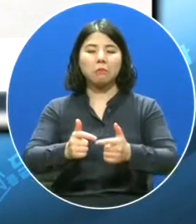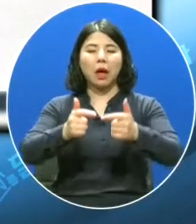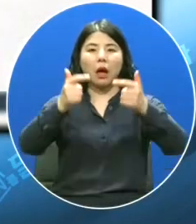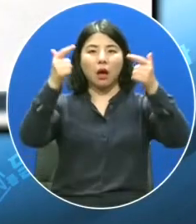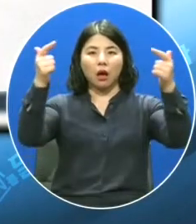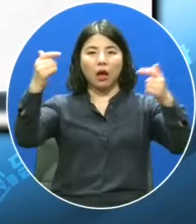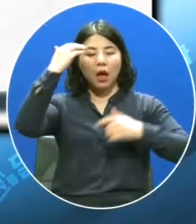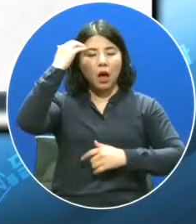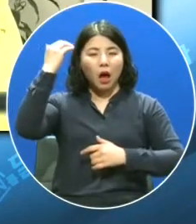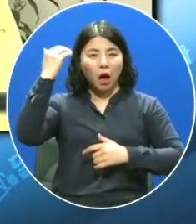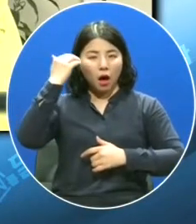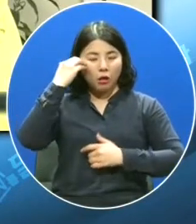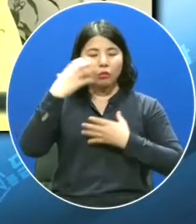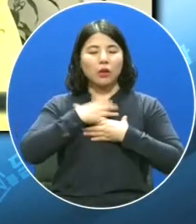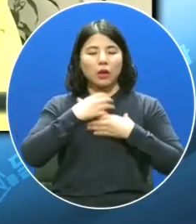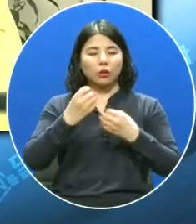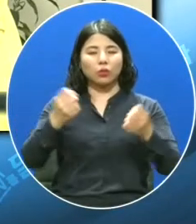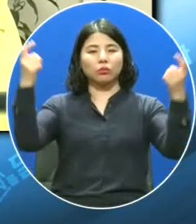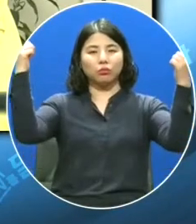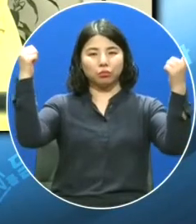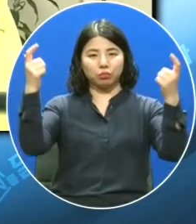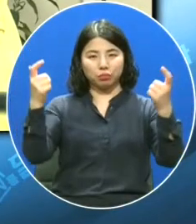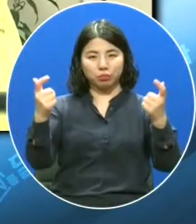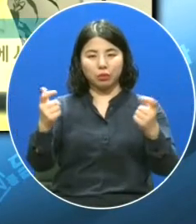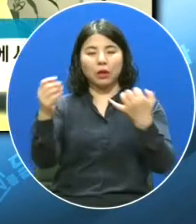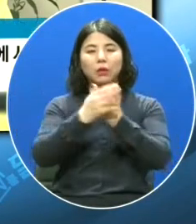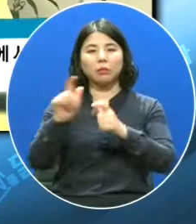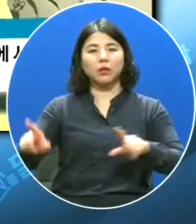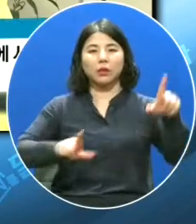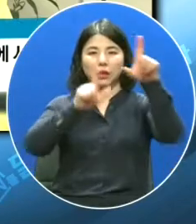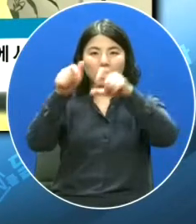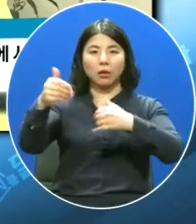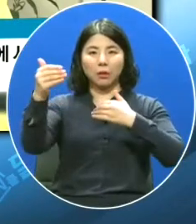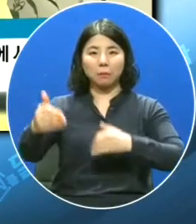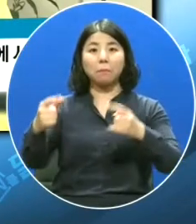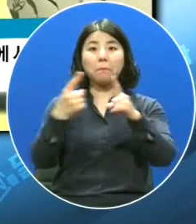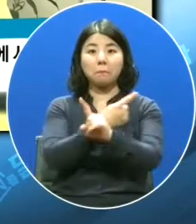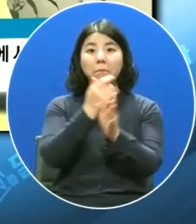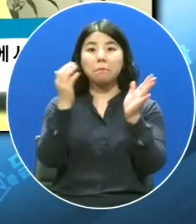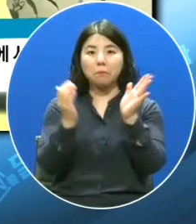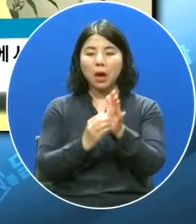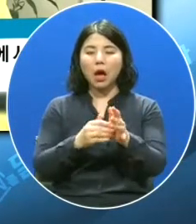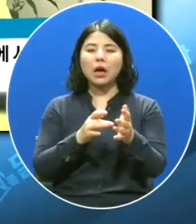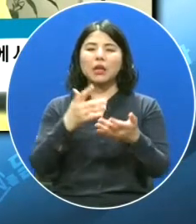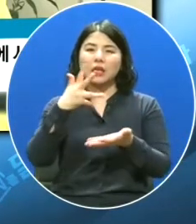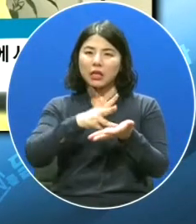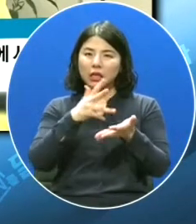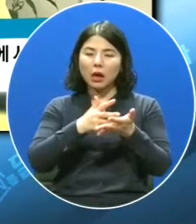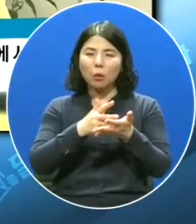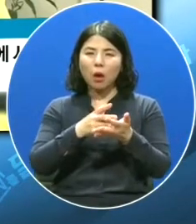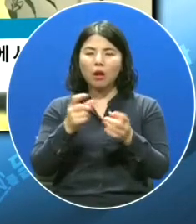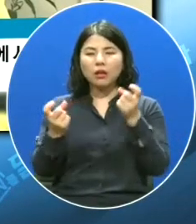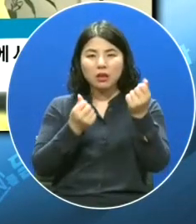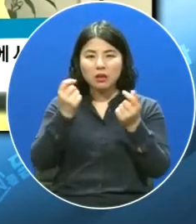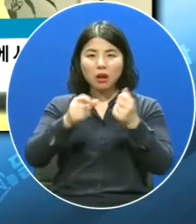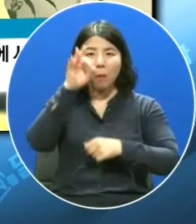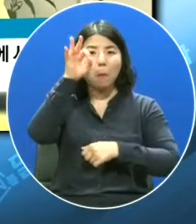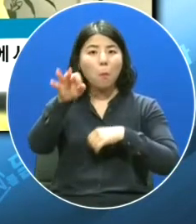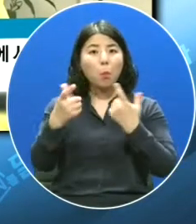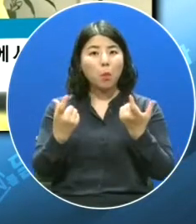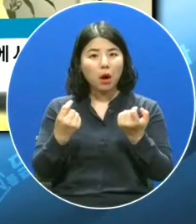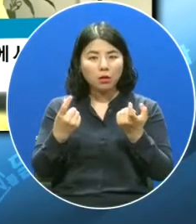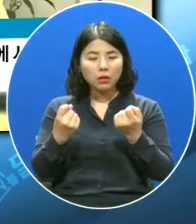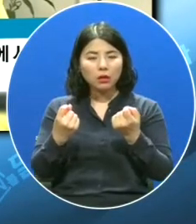코로나19 증가세가 국내에서 확연히 안정기를 찾아 생활 방역으로 방향을 틀었지만 이태원 클럽의 사례에서 볼